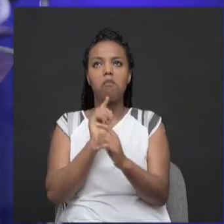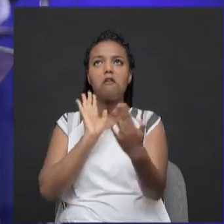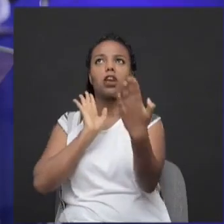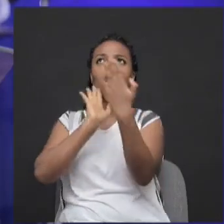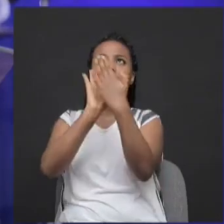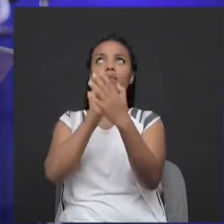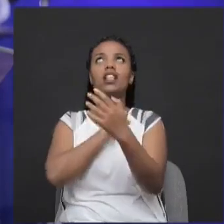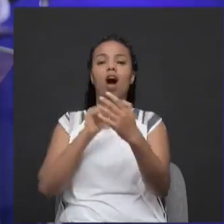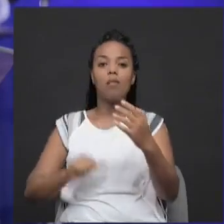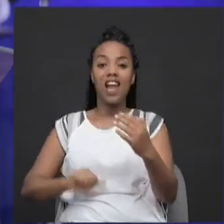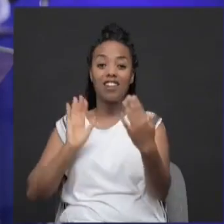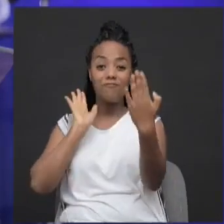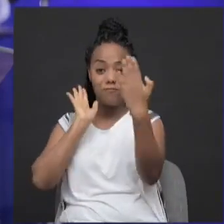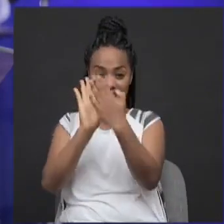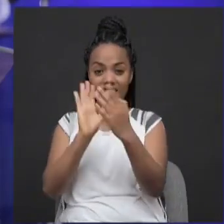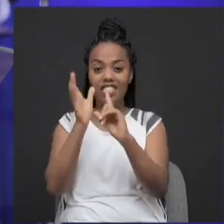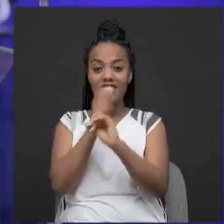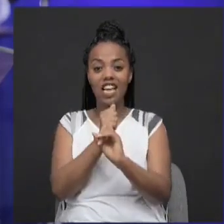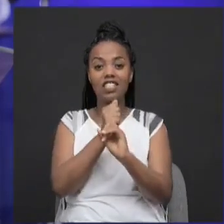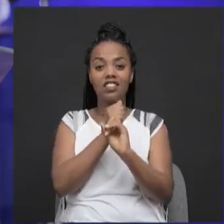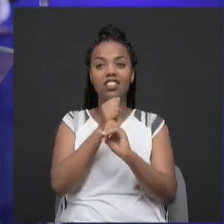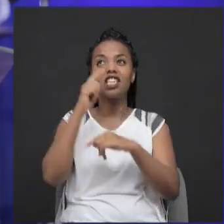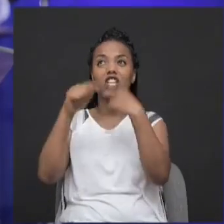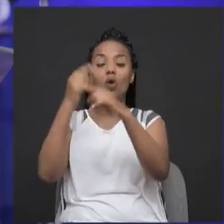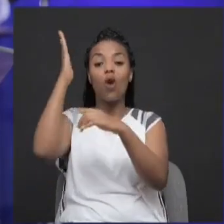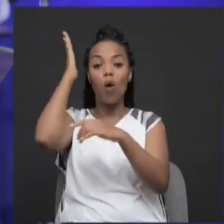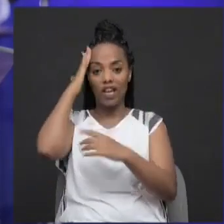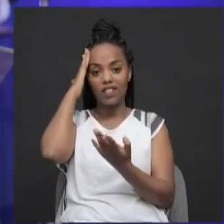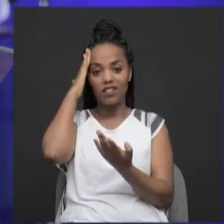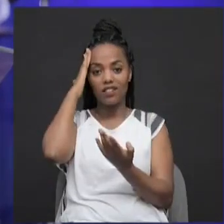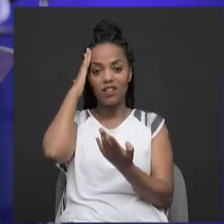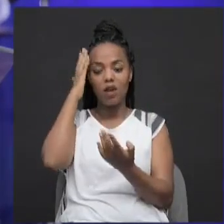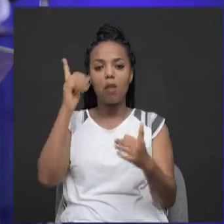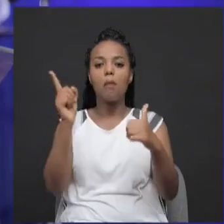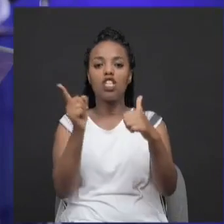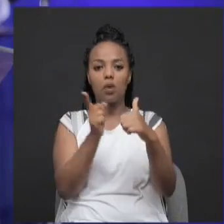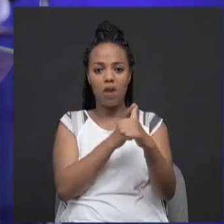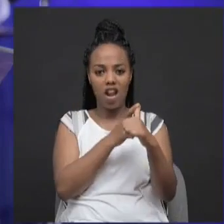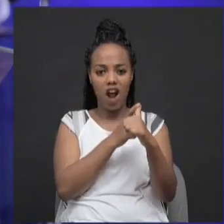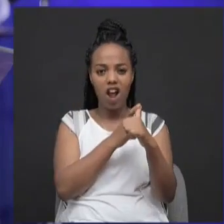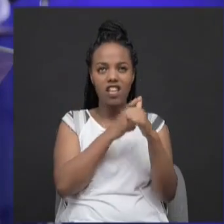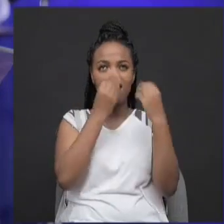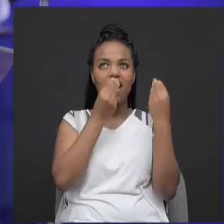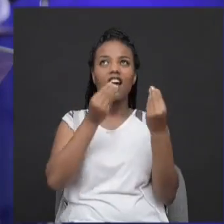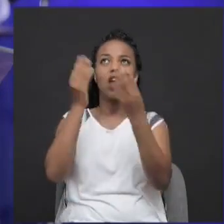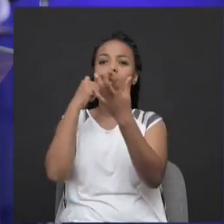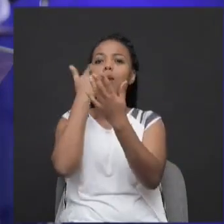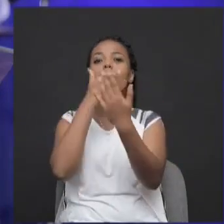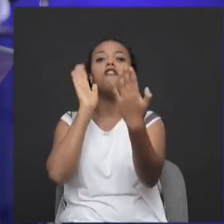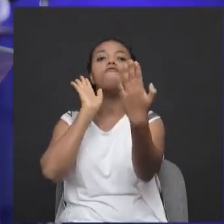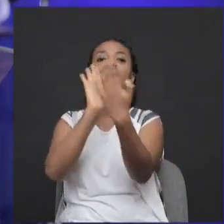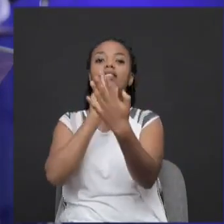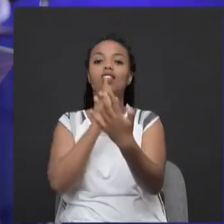በቀረብንበት አምላክ ፊት እሚዘን የቀረብነውን ነገር አውቀን በመጀመሪያ የቀረብነው በማን ፊት